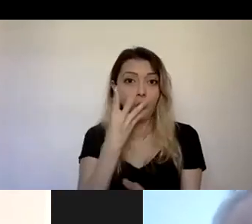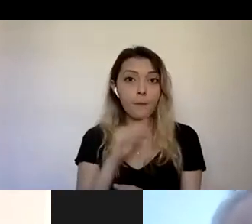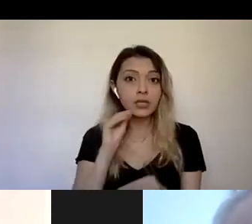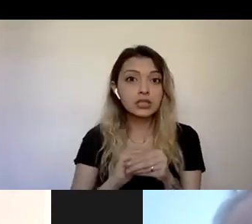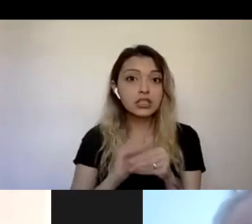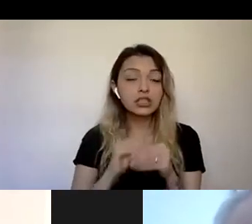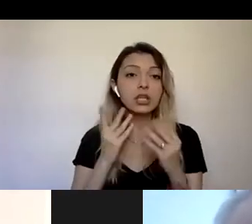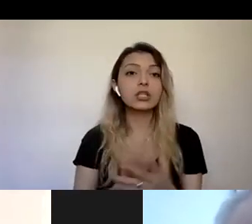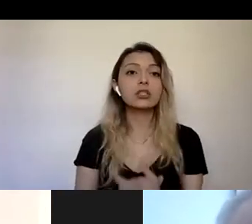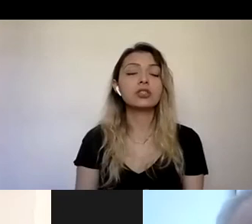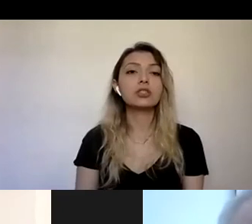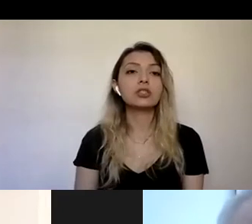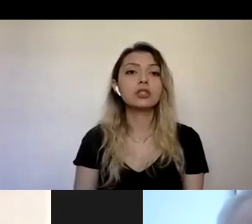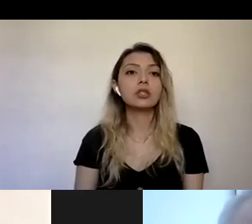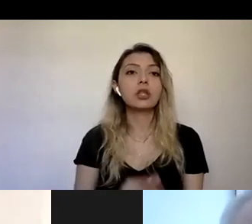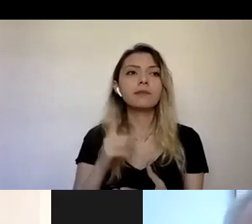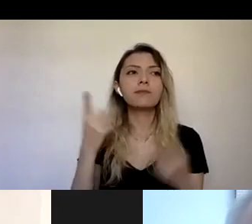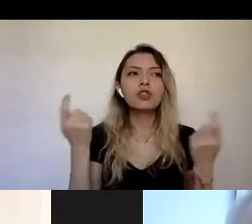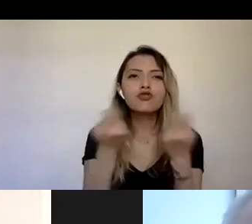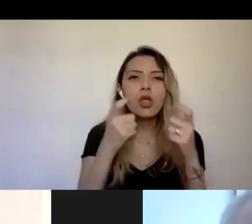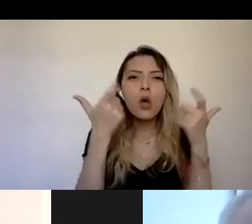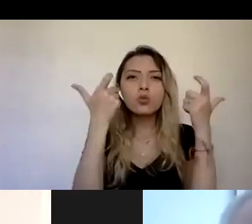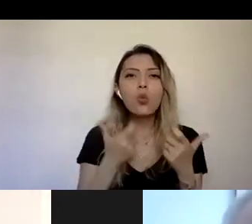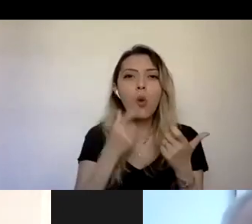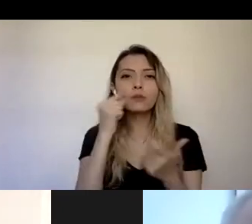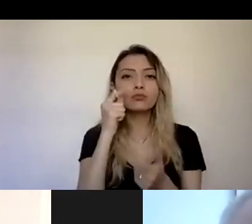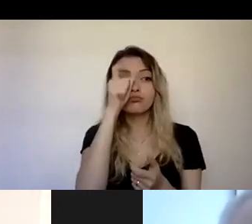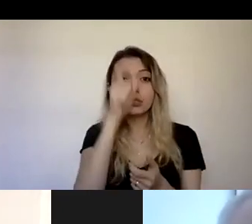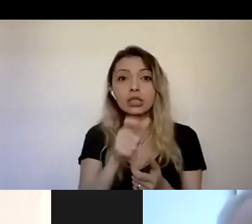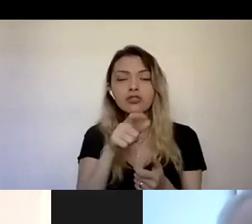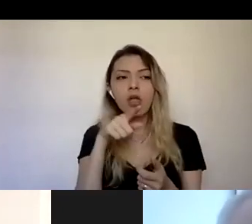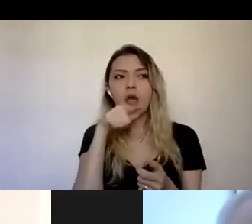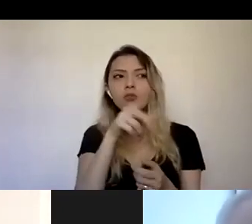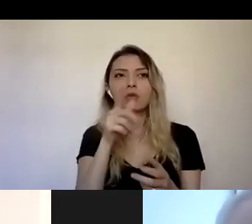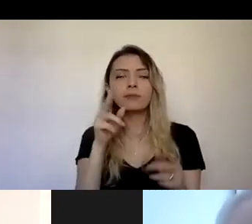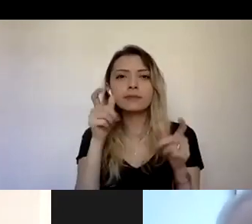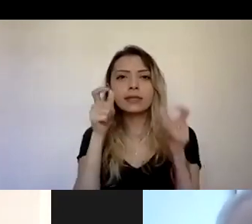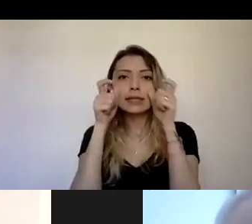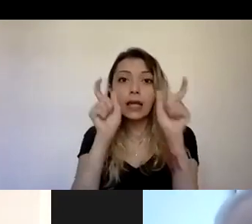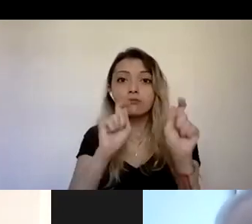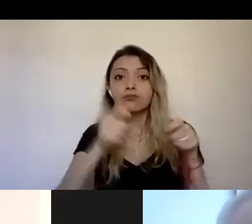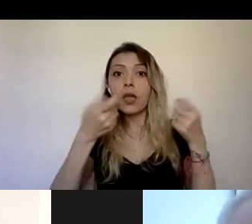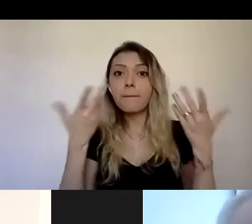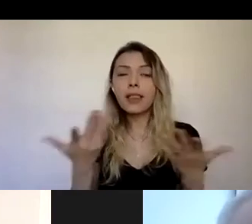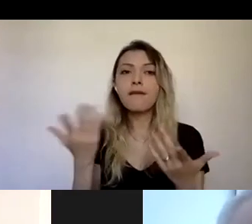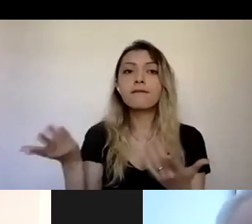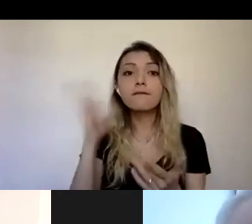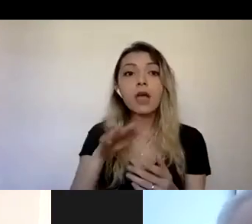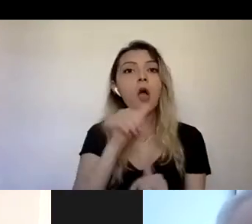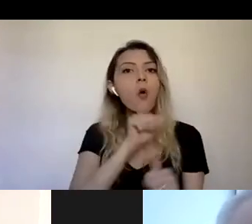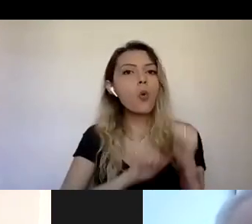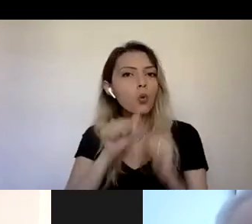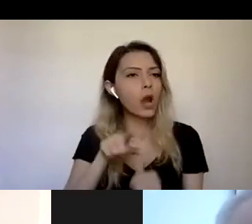yetkilileri itekleyebilir. Ya da akademiyi itekleyebilir belki. Bu alanda bilgi toplanmasını,